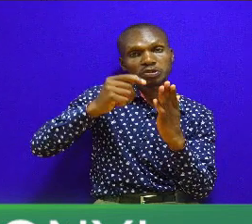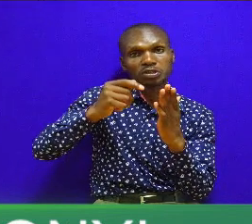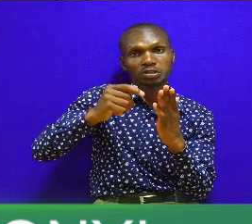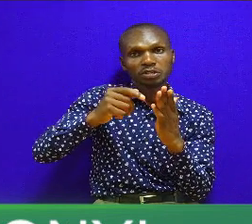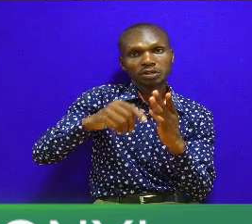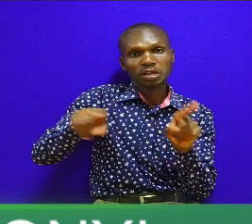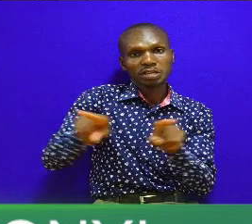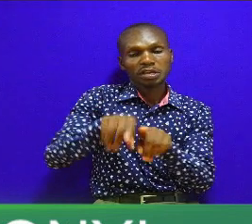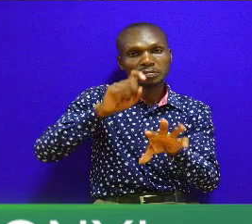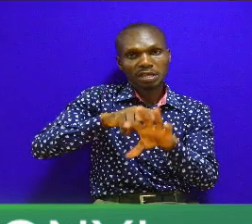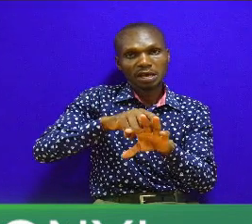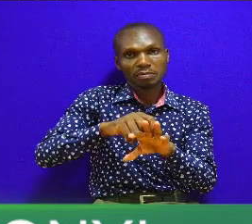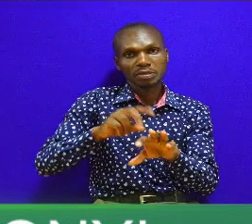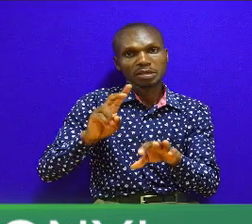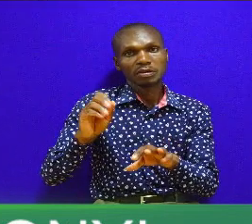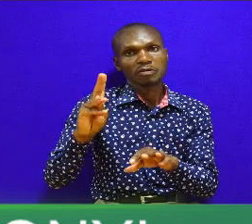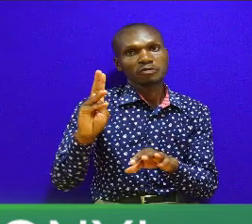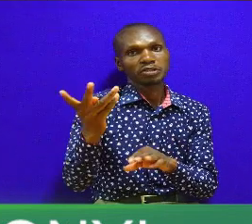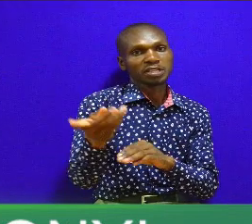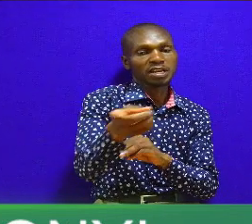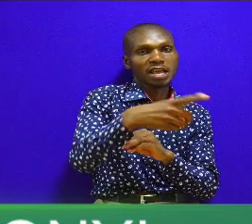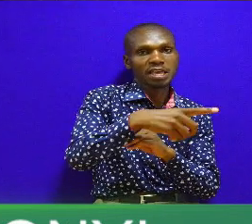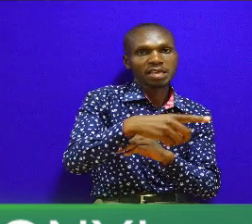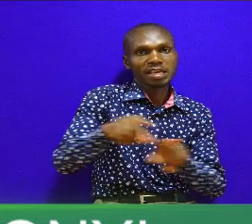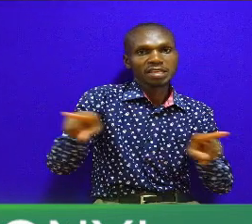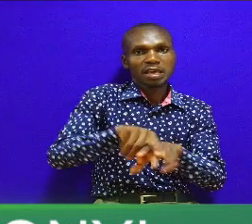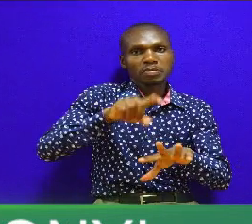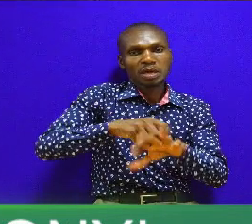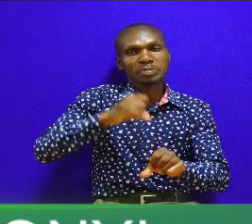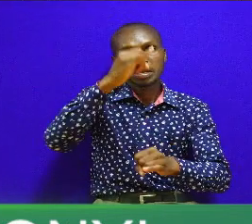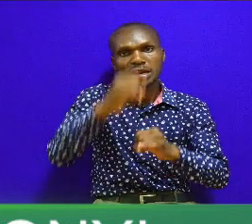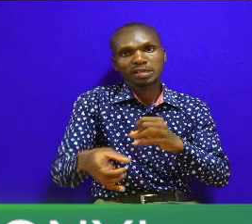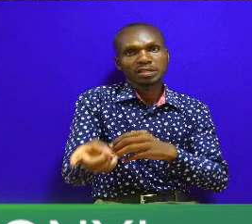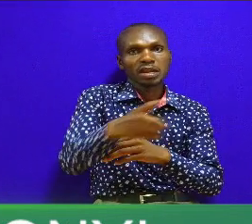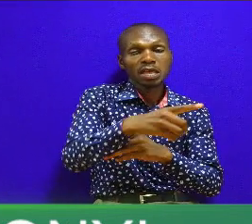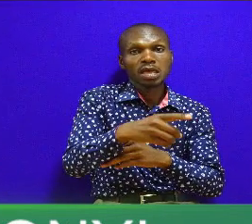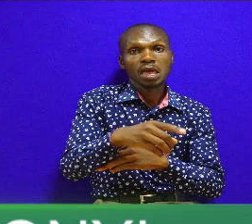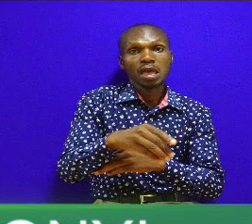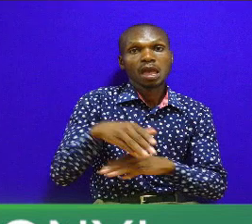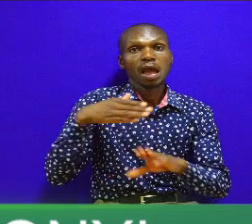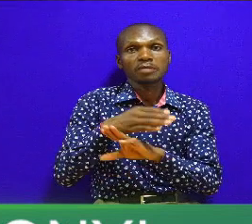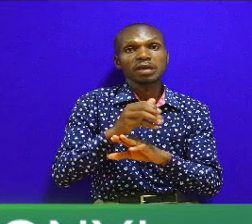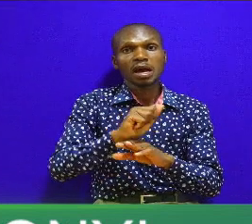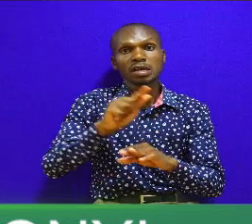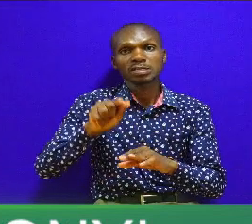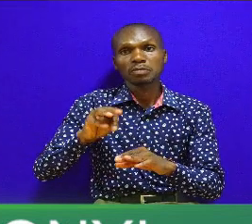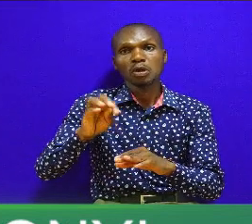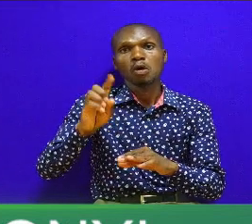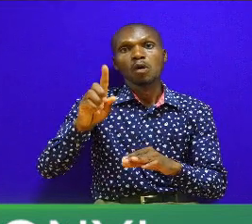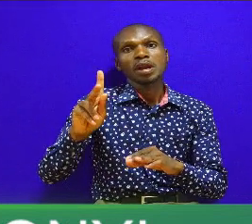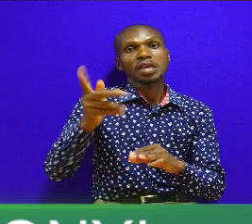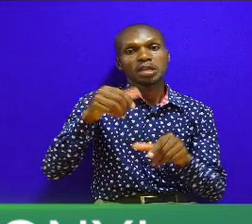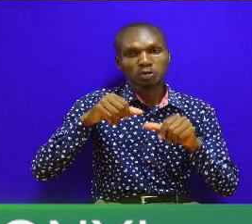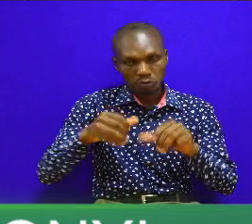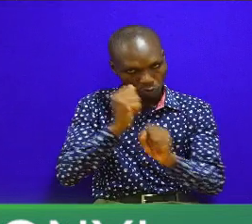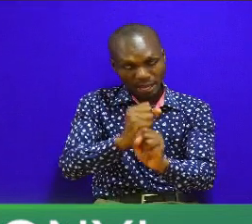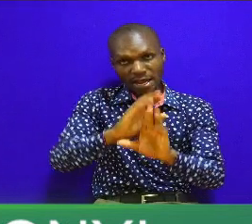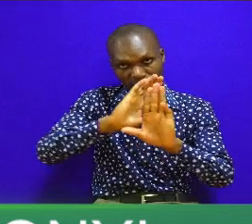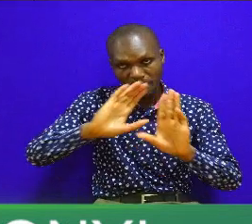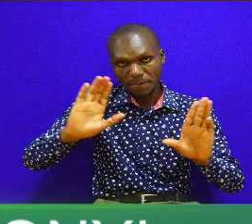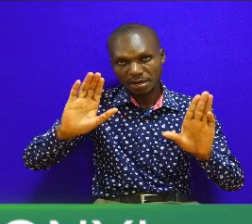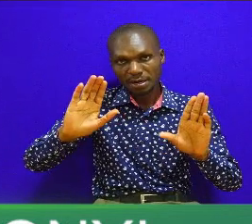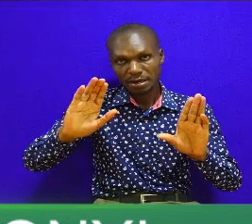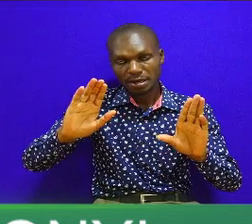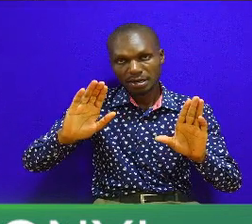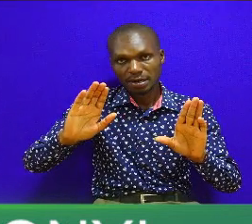Ibu nori ya lengili tukoli ya kanebo igoli tukoli yu mwelio. Kere kiri Azimio One Kenya. Hababa ili bako endra ni chikambe ni chiyabo asense